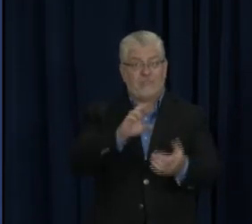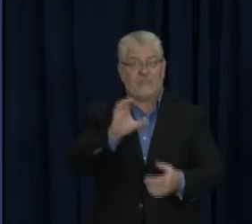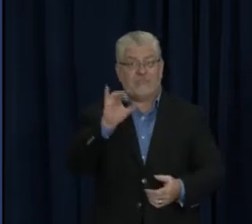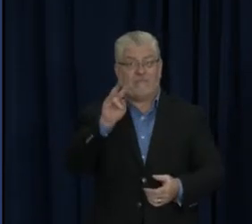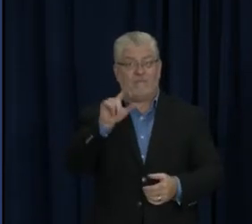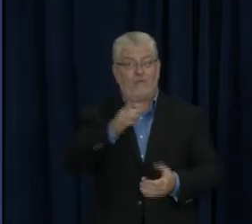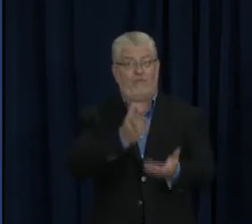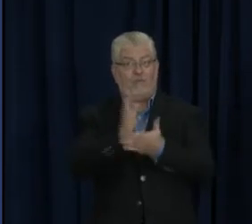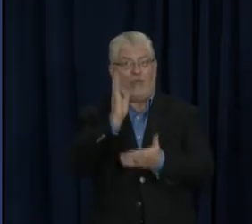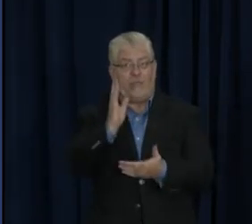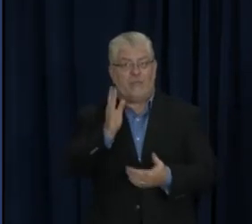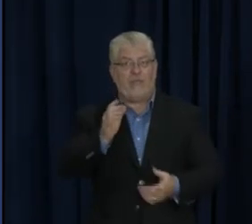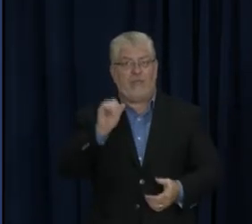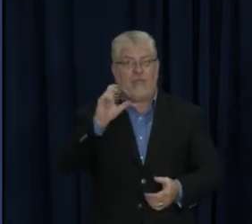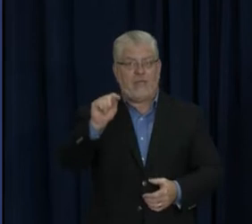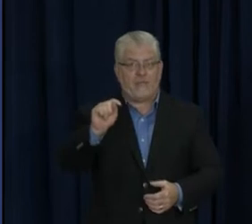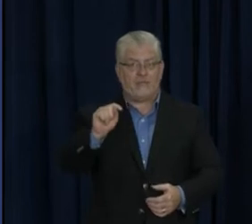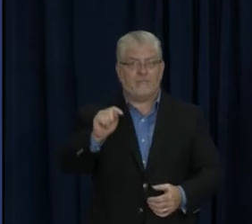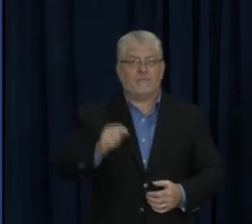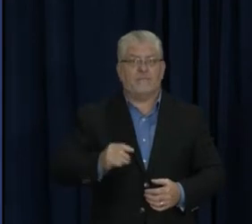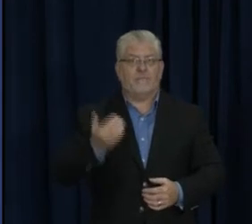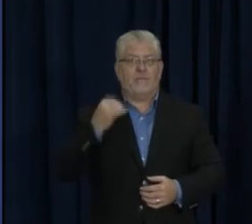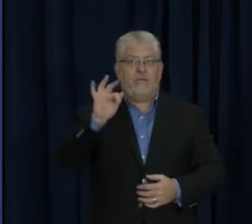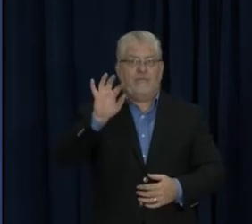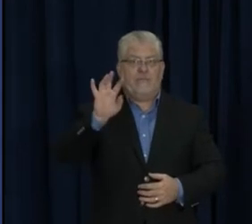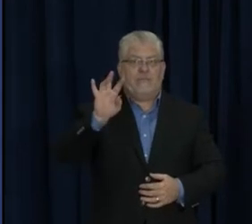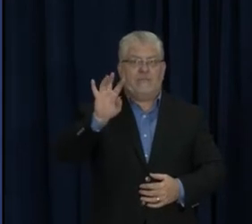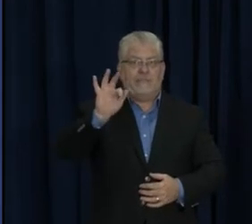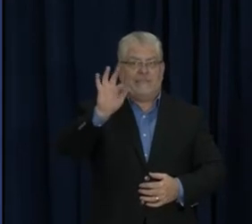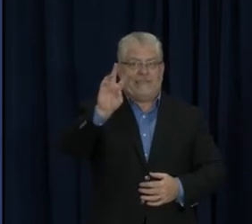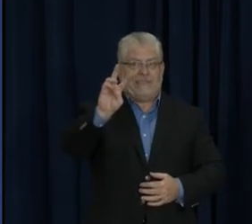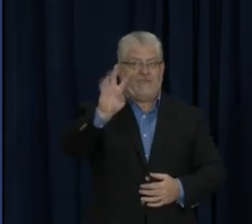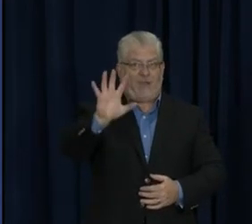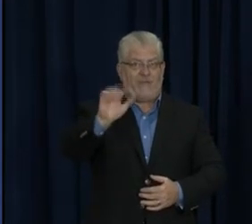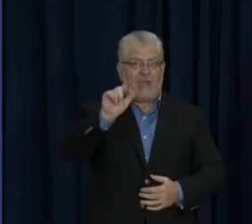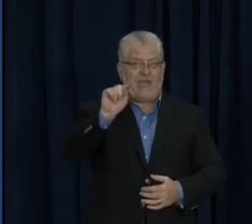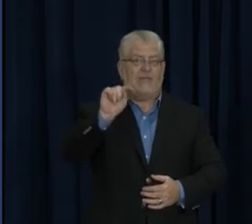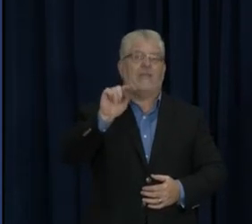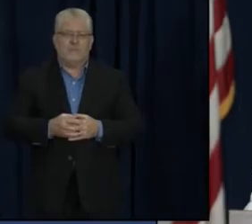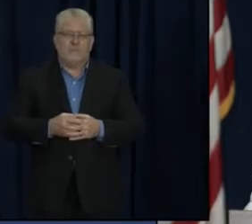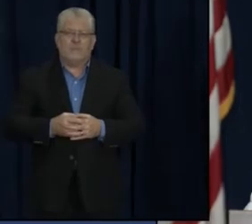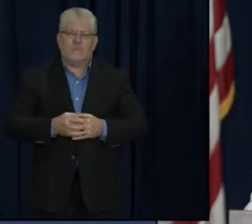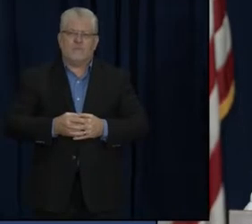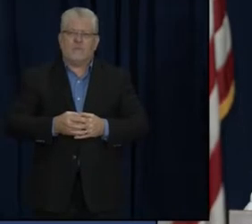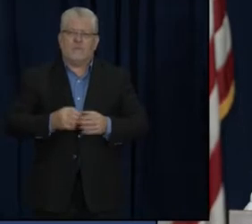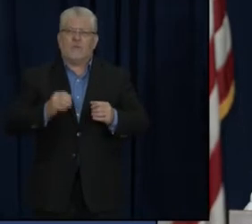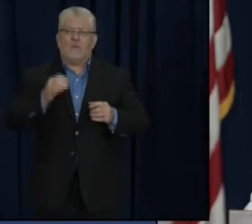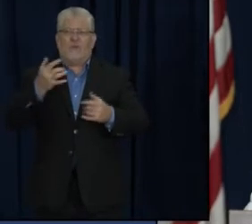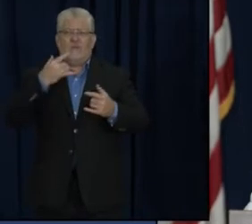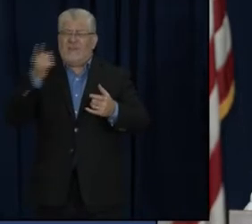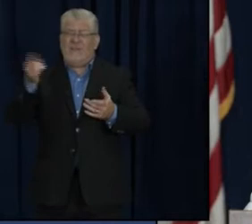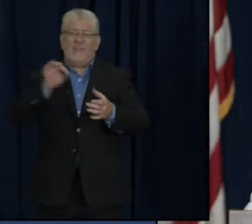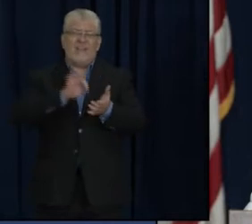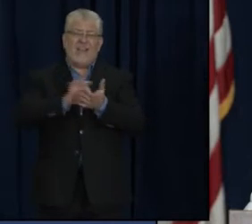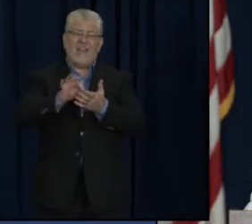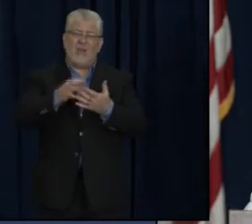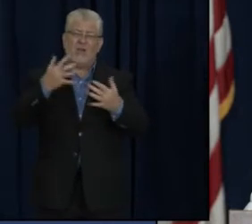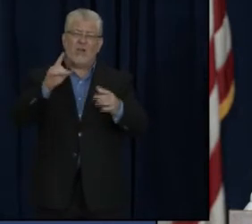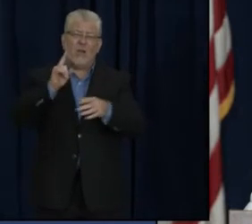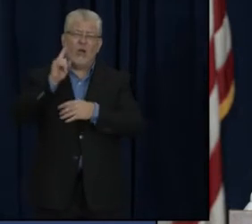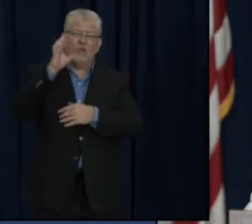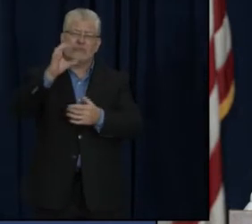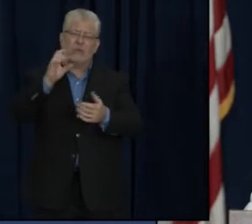تحققت، لكن بعد تضحيات. ونعرف ونتذكر الرئيس جونسون كيف وقع ذلك